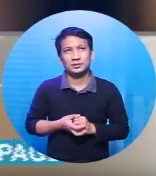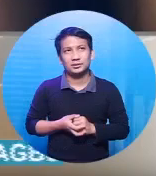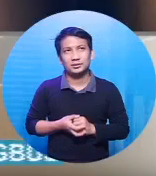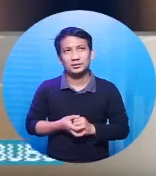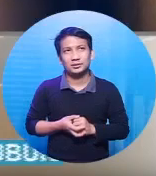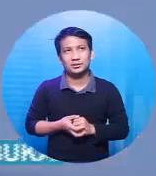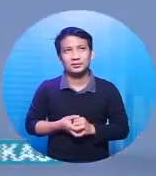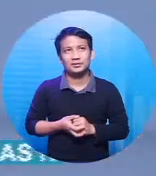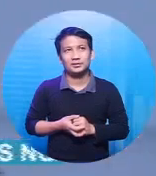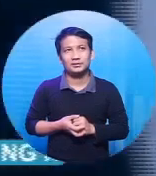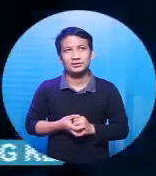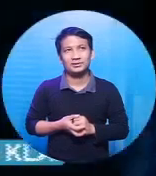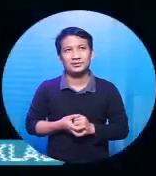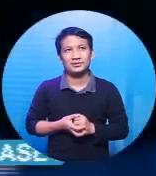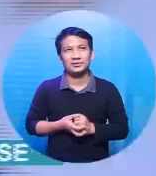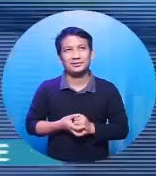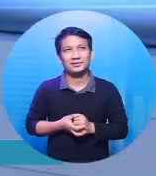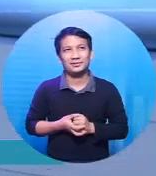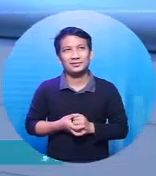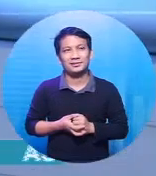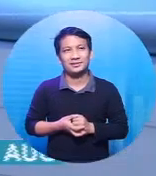Op! Stop muna.